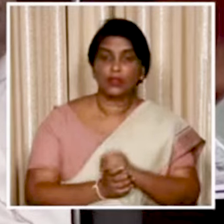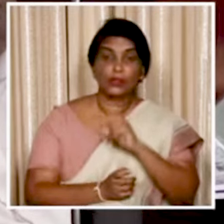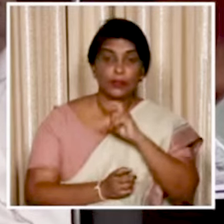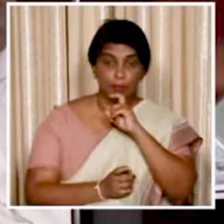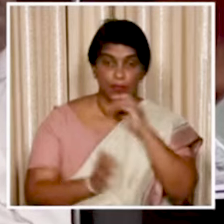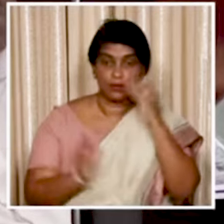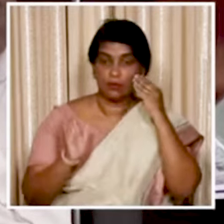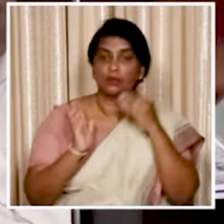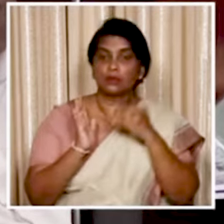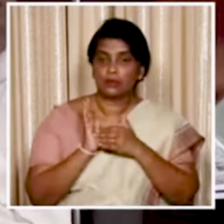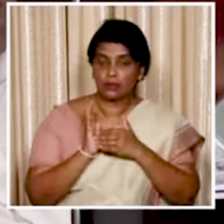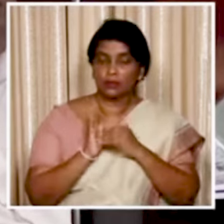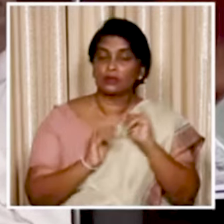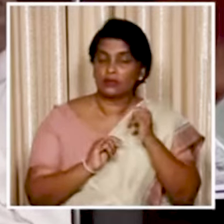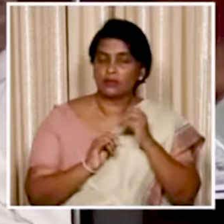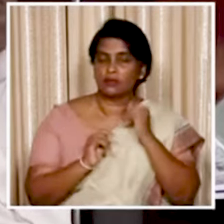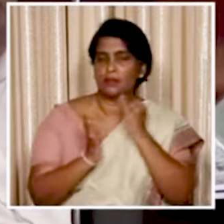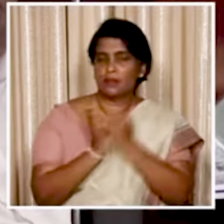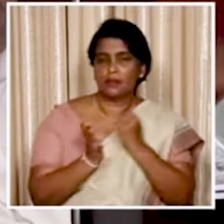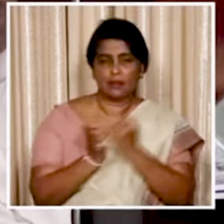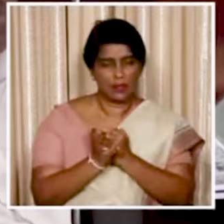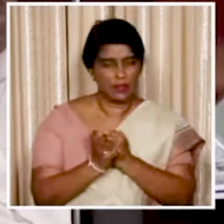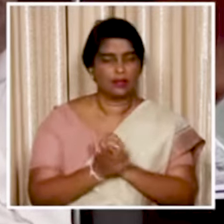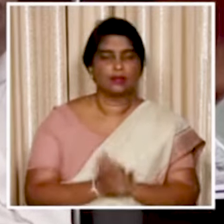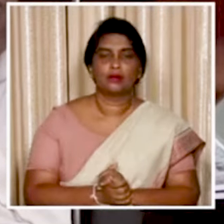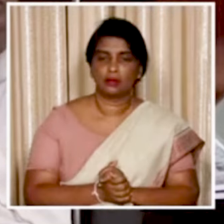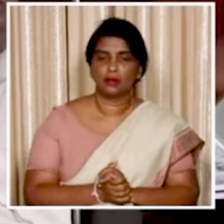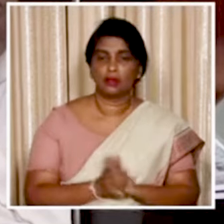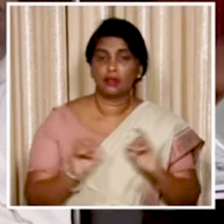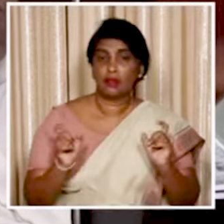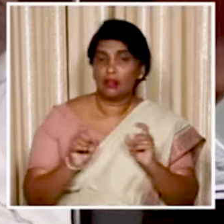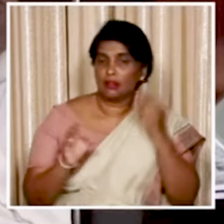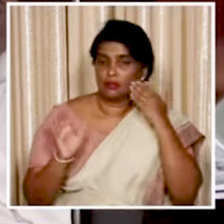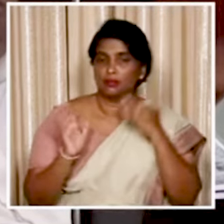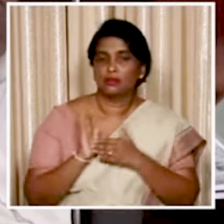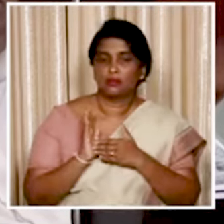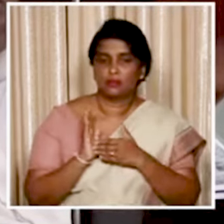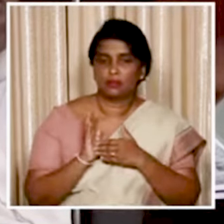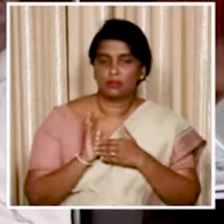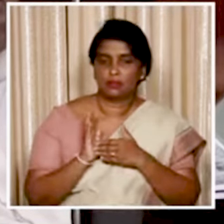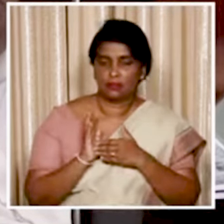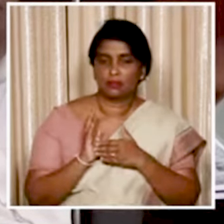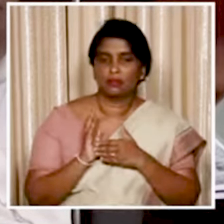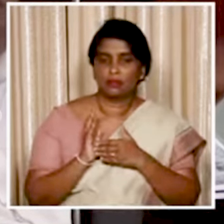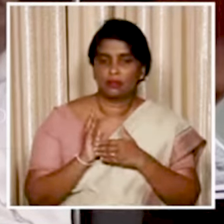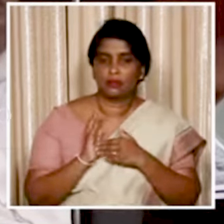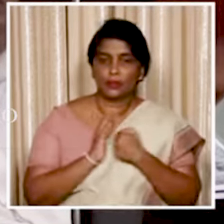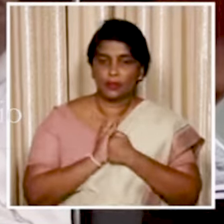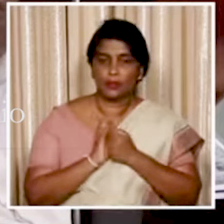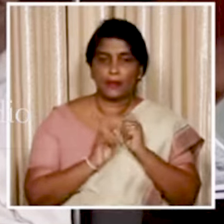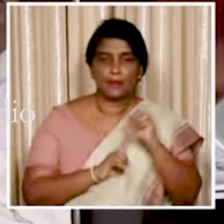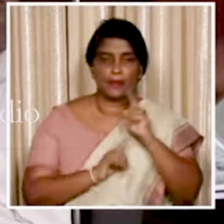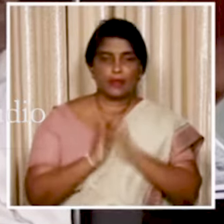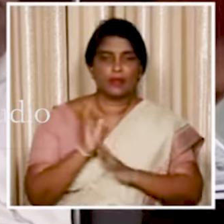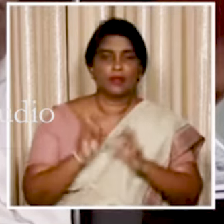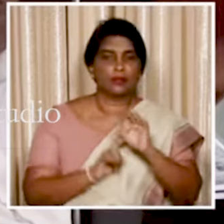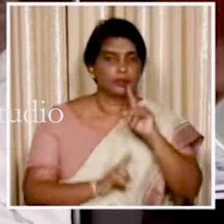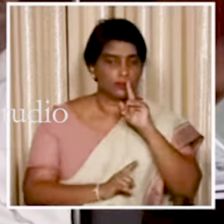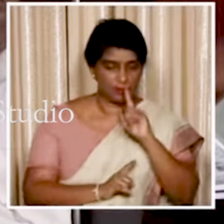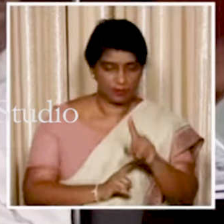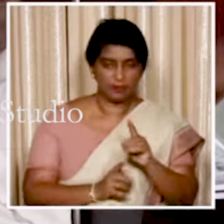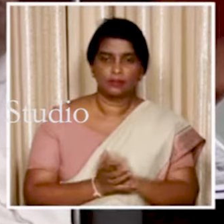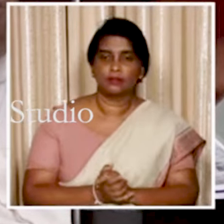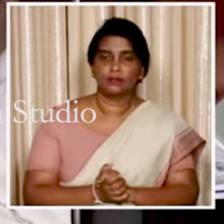අධිකරණය පිළිබඳ MM චෝදනා ඥාතිකම් මං ගරු පාර්ලිමේන්තු මන්ත්‍රීවරුන්ට කියනවා